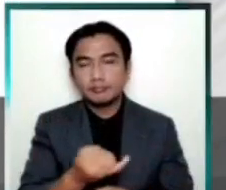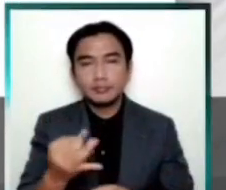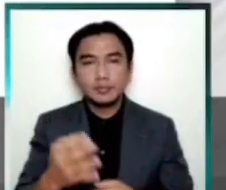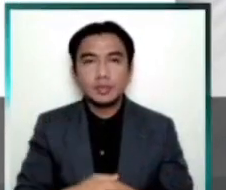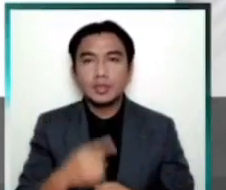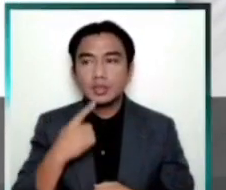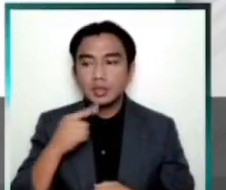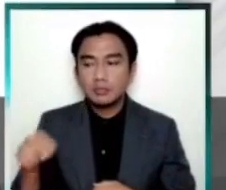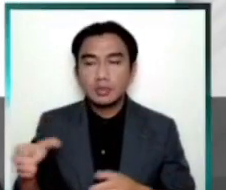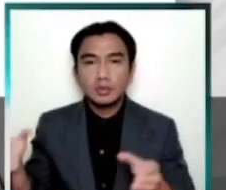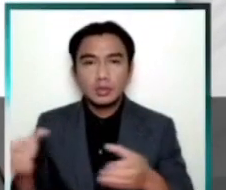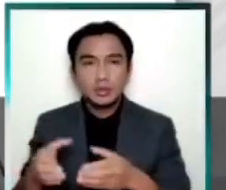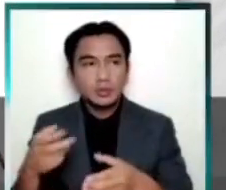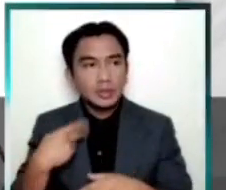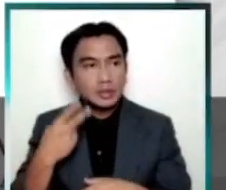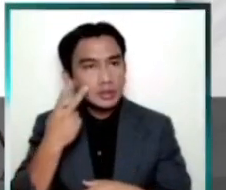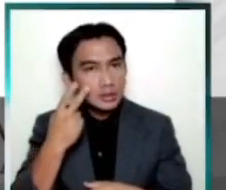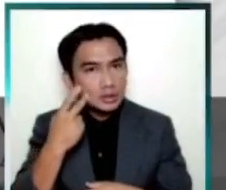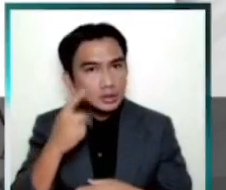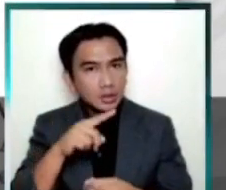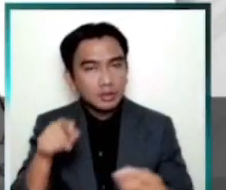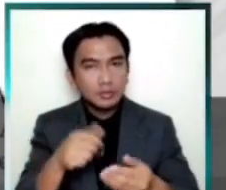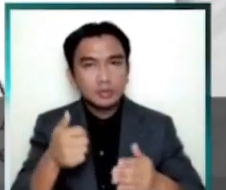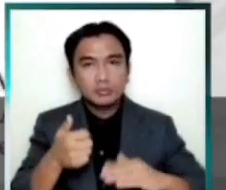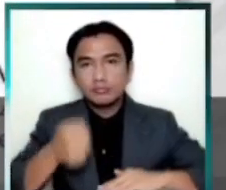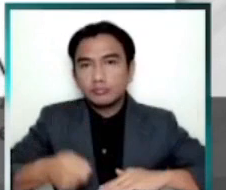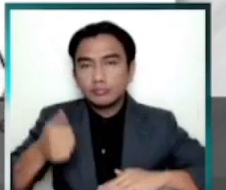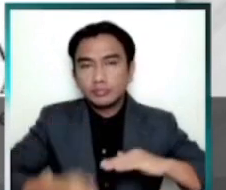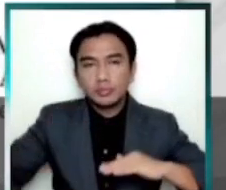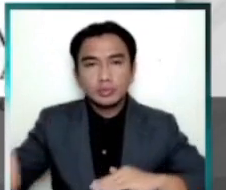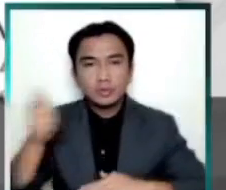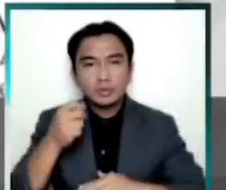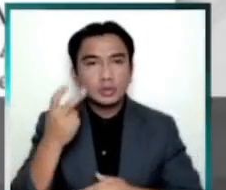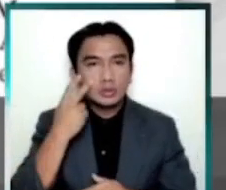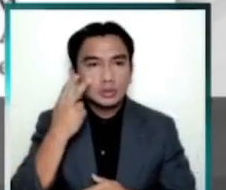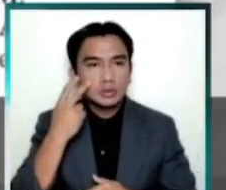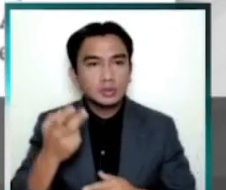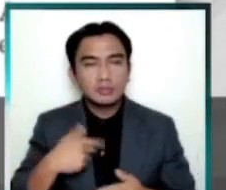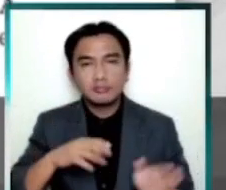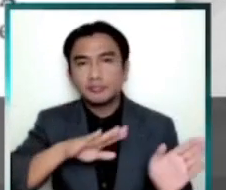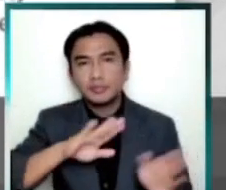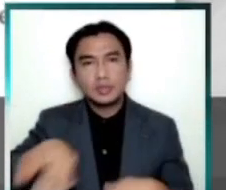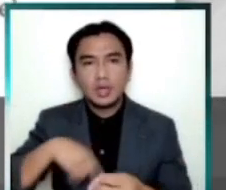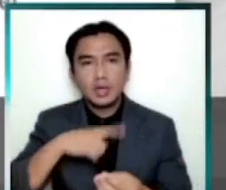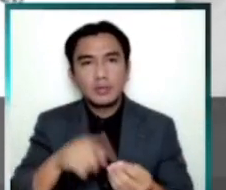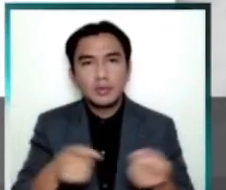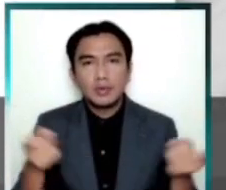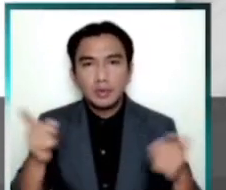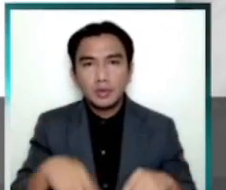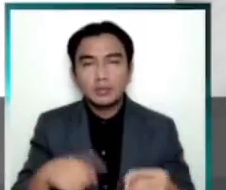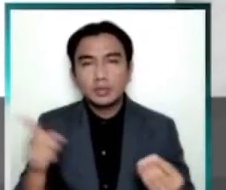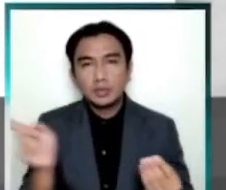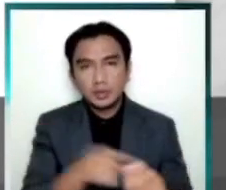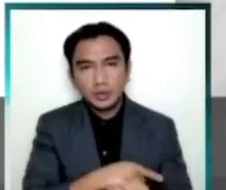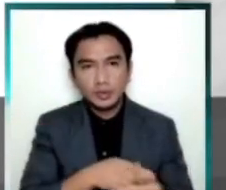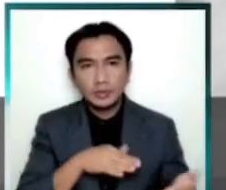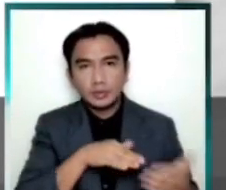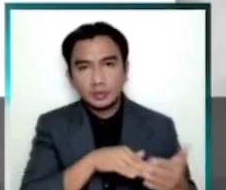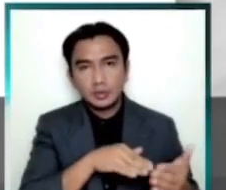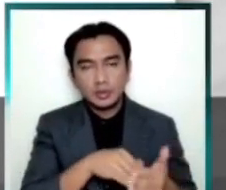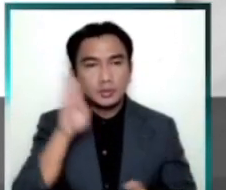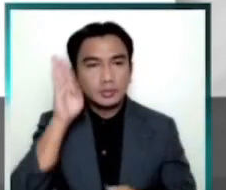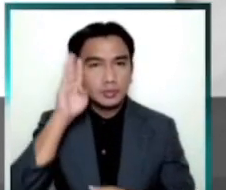ng Korte Suprema at isantabi ang mga COMELEC resolution na nagbasura sa disqualification case laban kay Marcos at